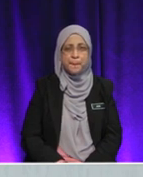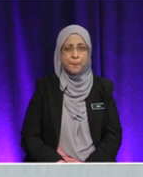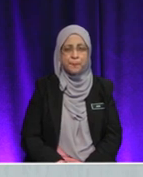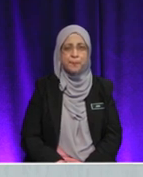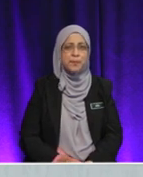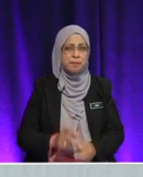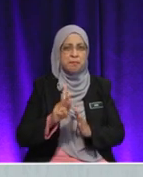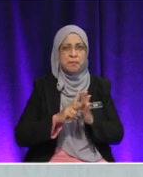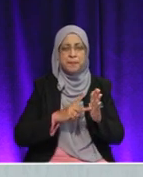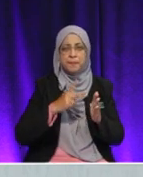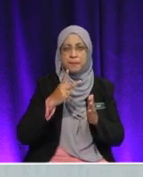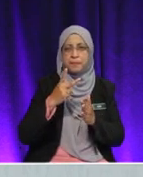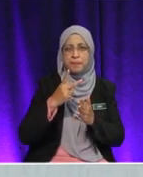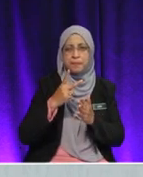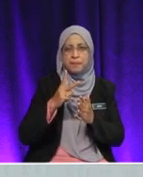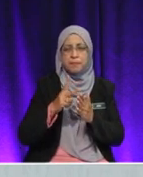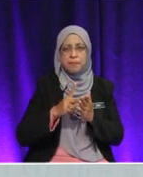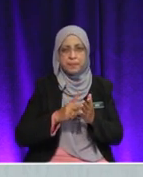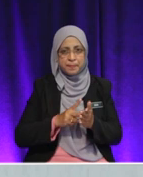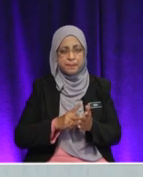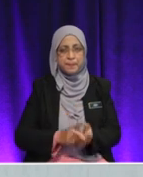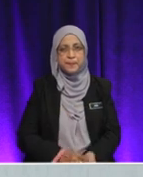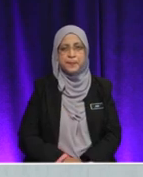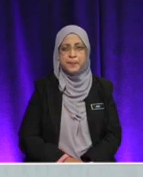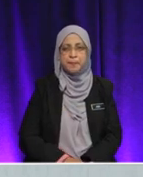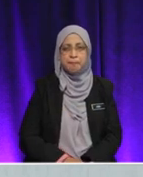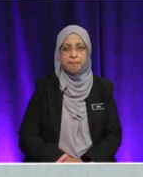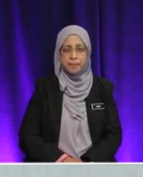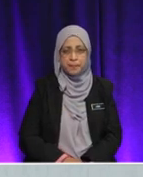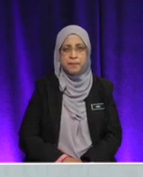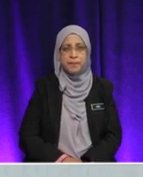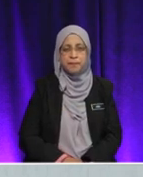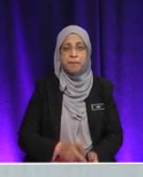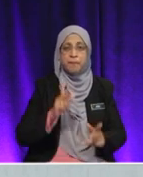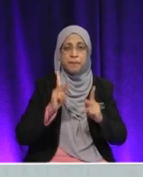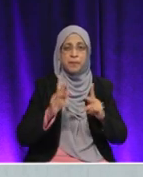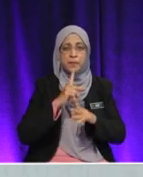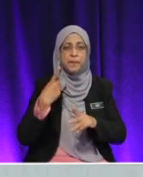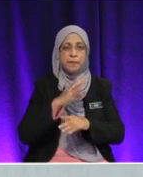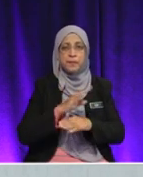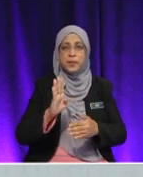kebajikan mangsa bencana alam akan terabai juga